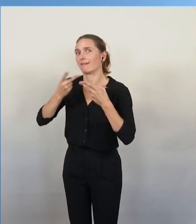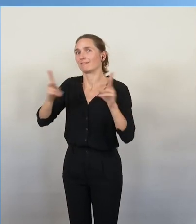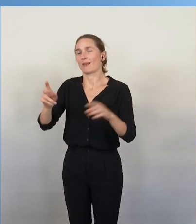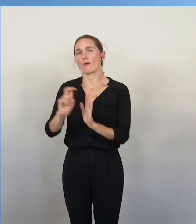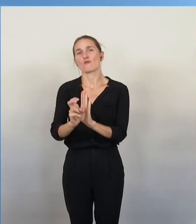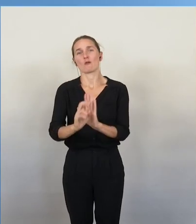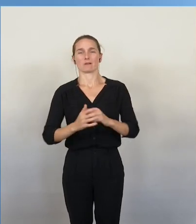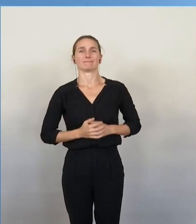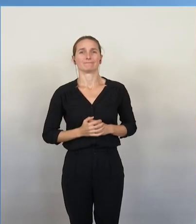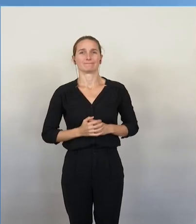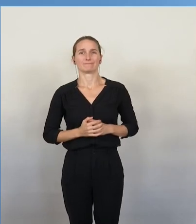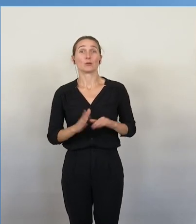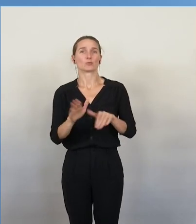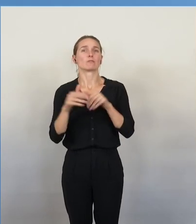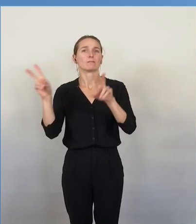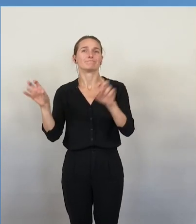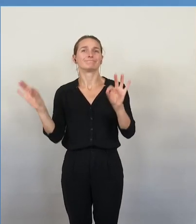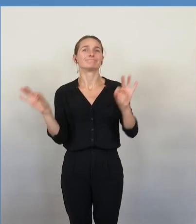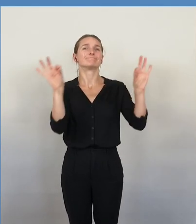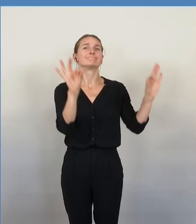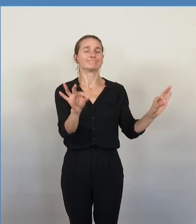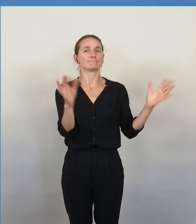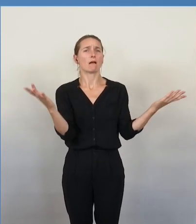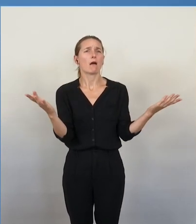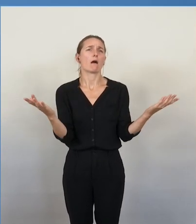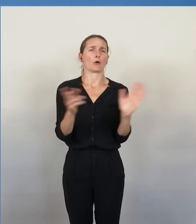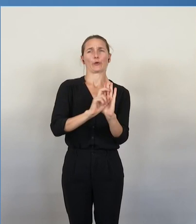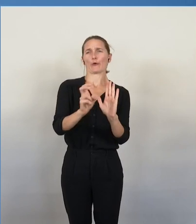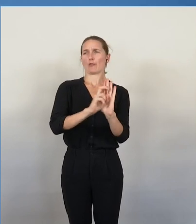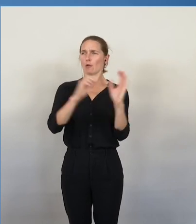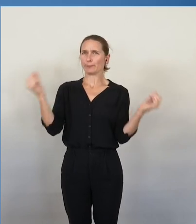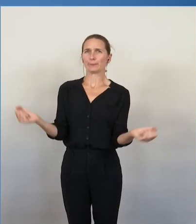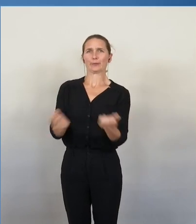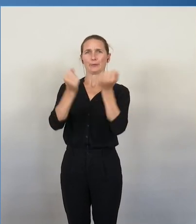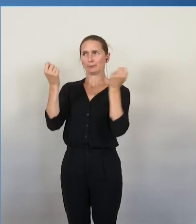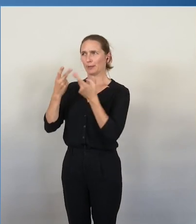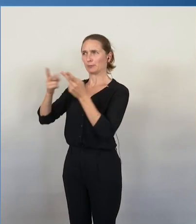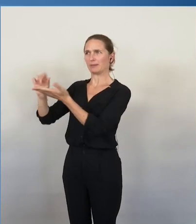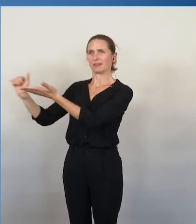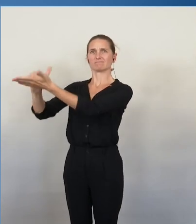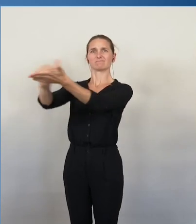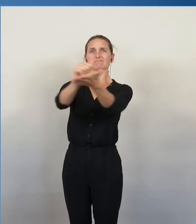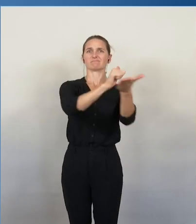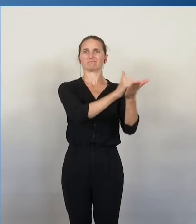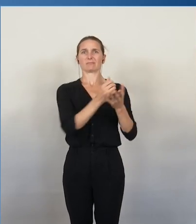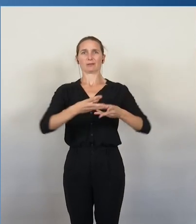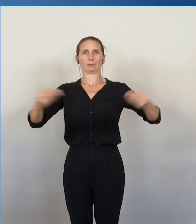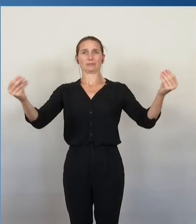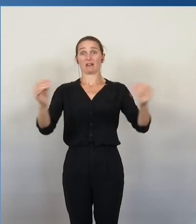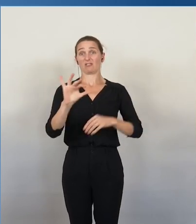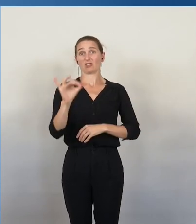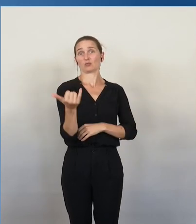à Grenoble nous avons supprimé la publicité dans l'espace public c'était il y a 5 jours quand on sait que Yan